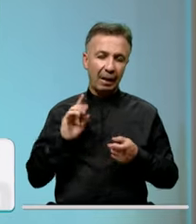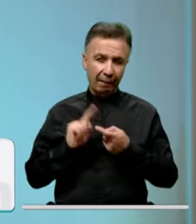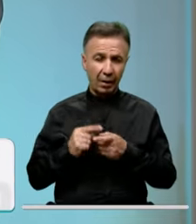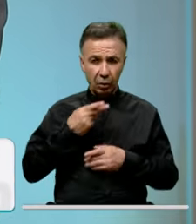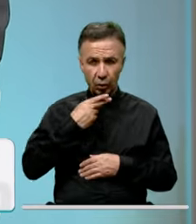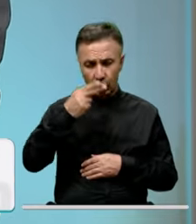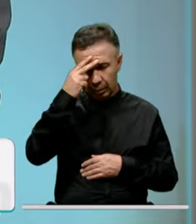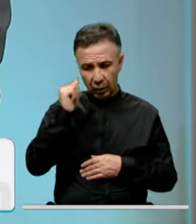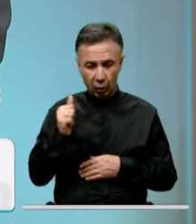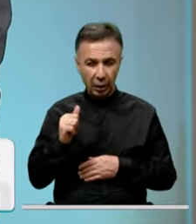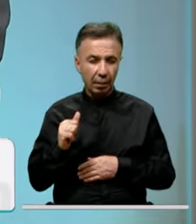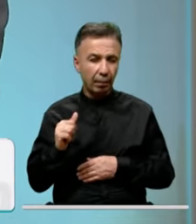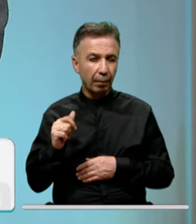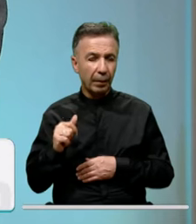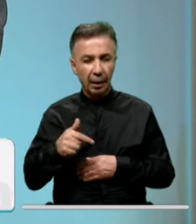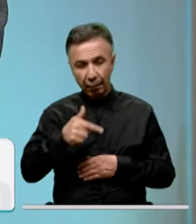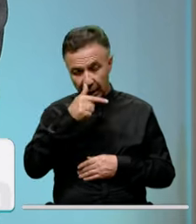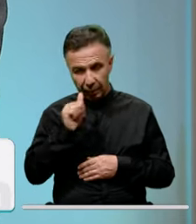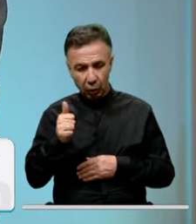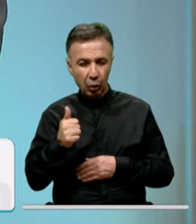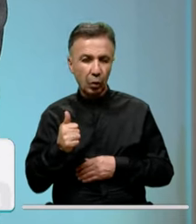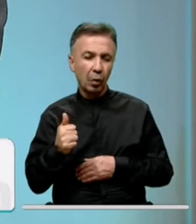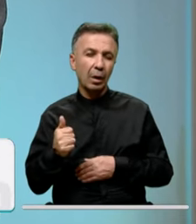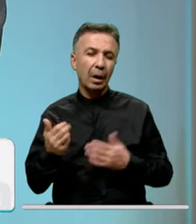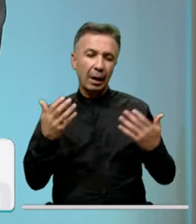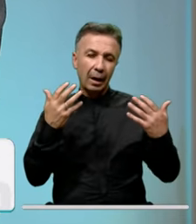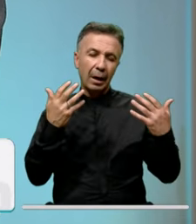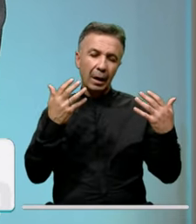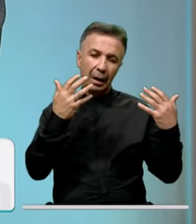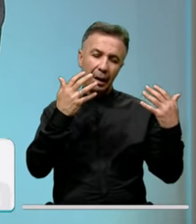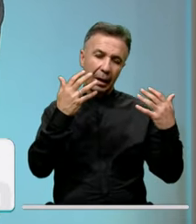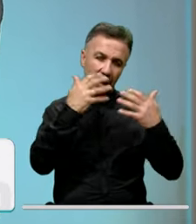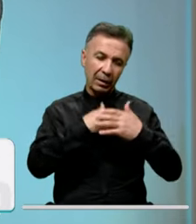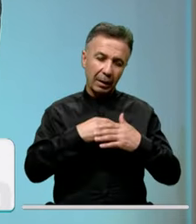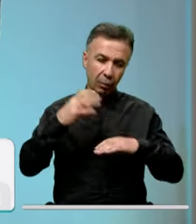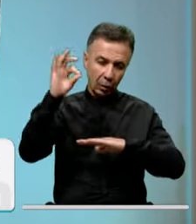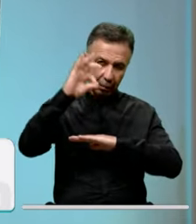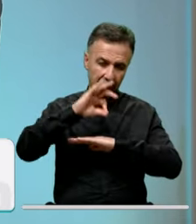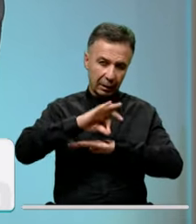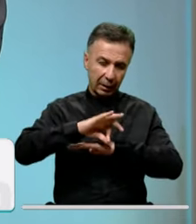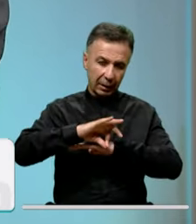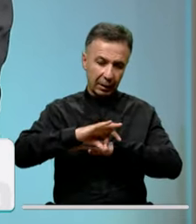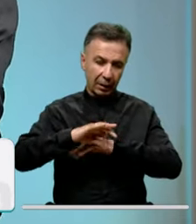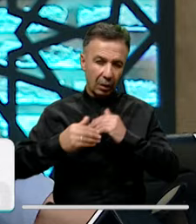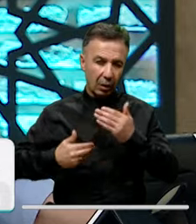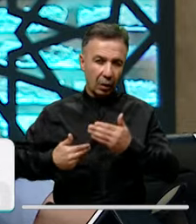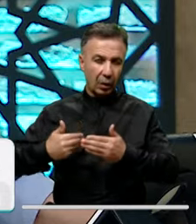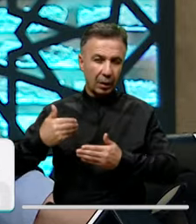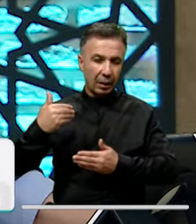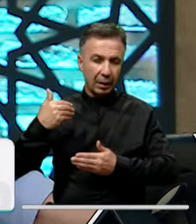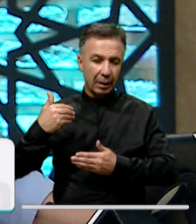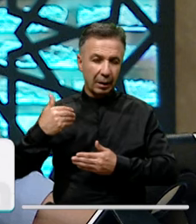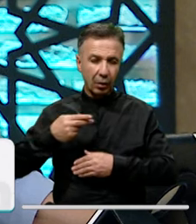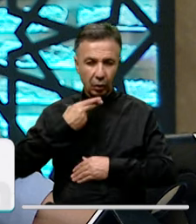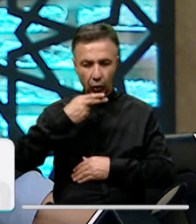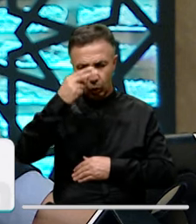de Perşembe günü akşam güneş battığı andan itibaren şer'i gün önce gecesiyle, hatta ona Cuma